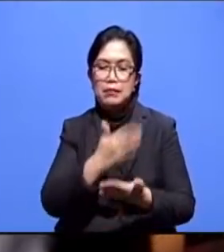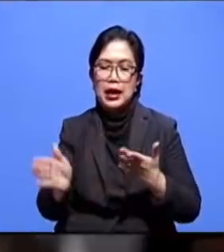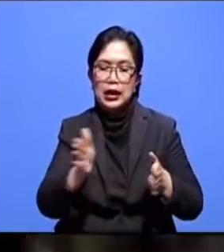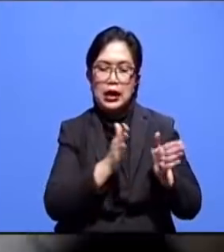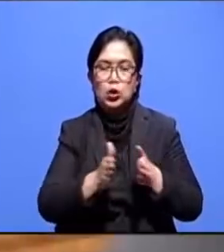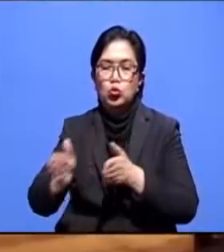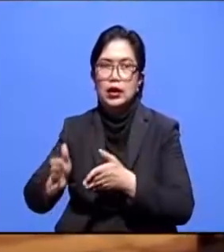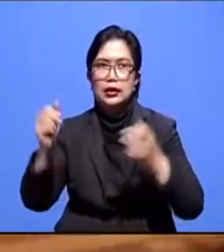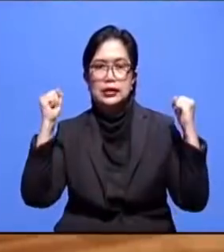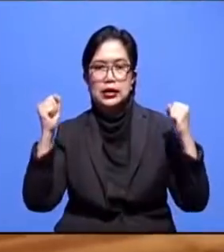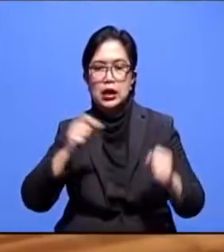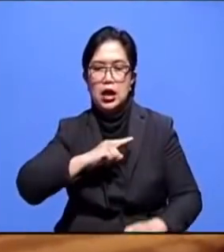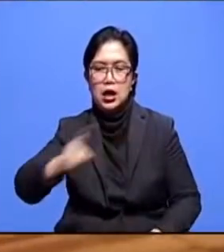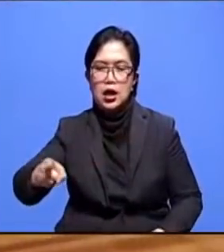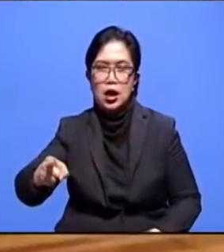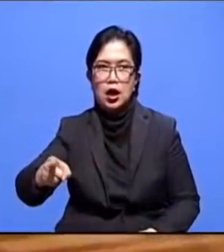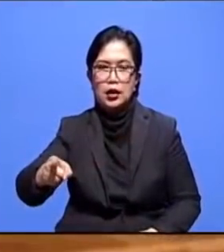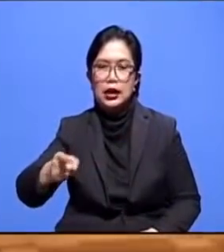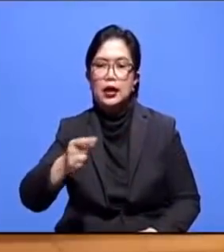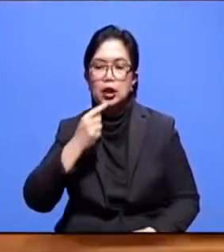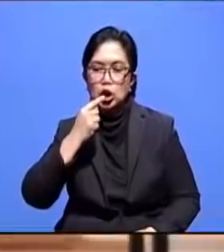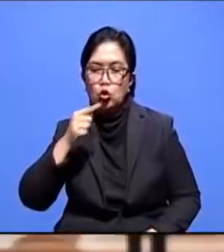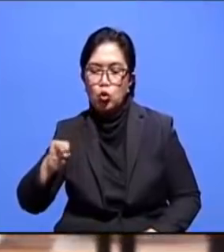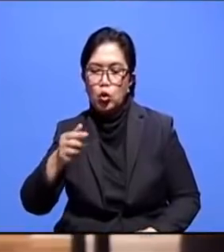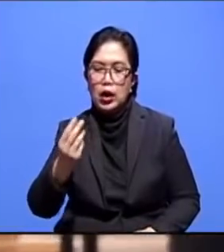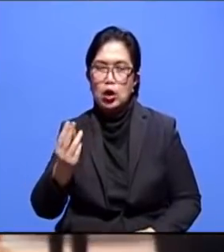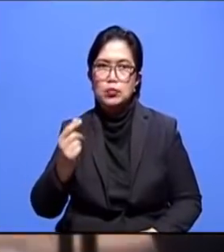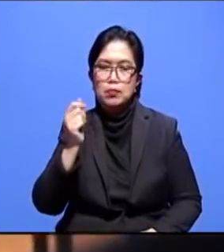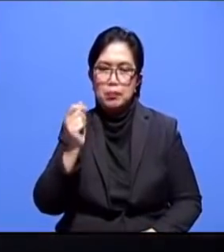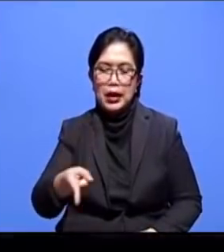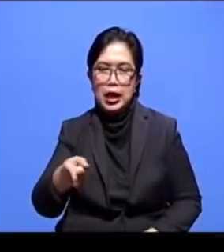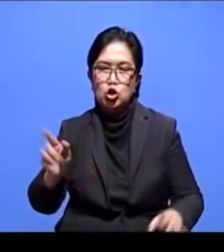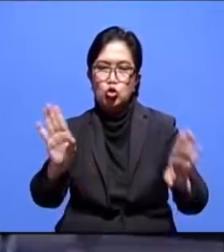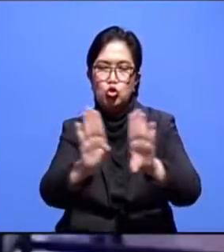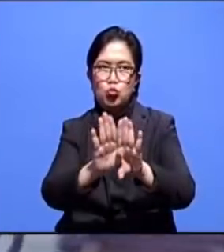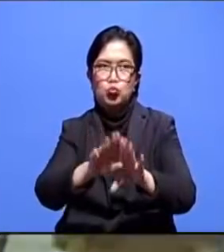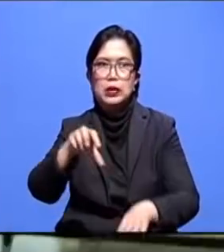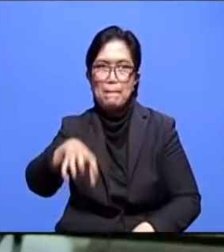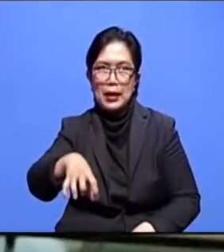protokol kesehatan diancam sanksi berupa teguran, denda, hingga penutupan tempat usaha.